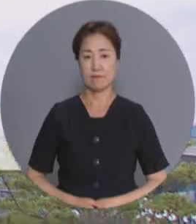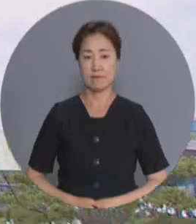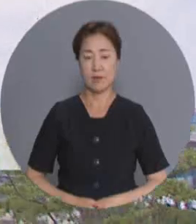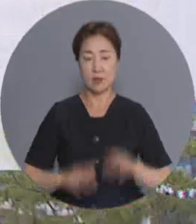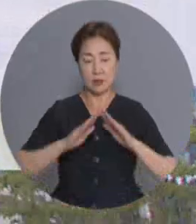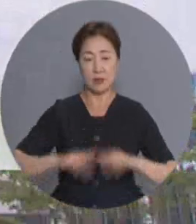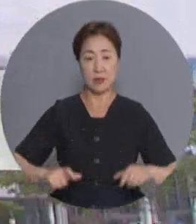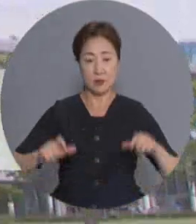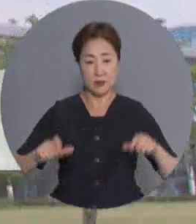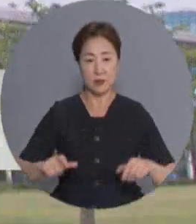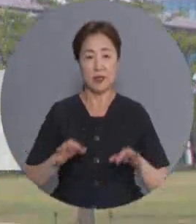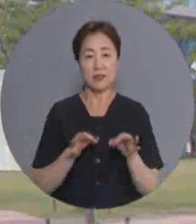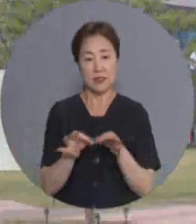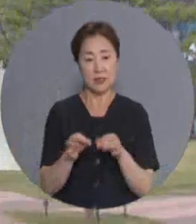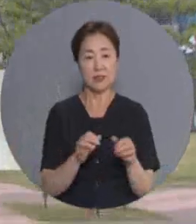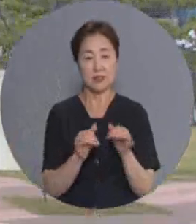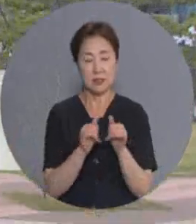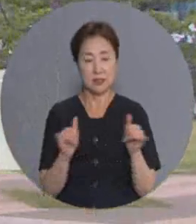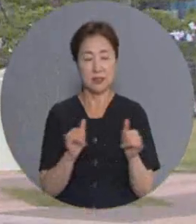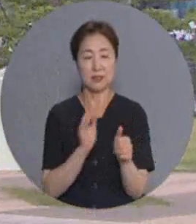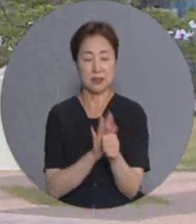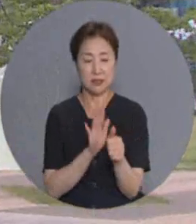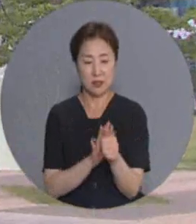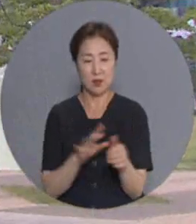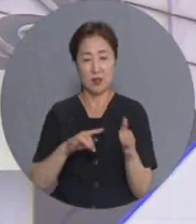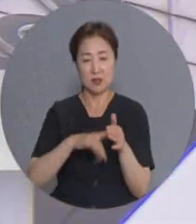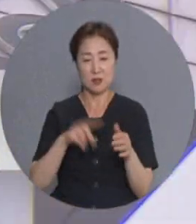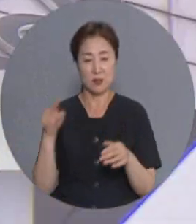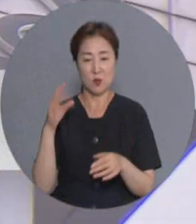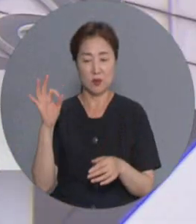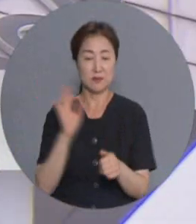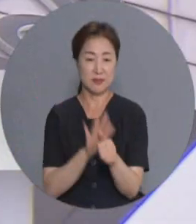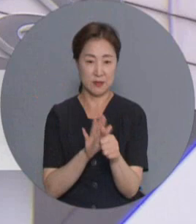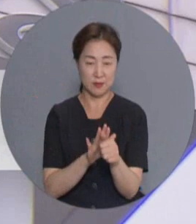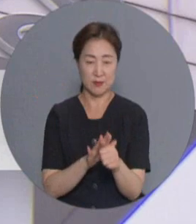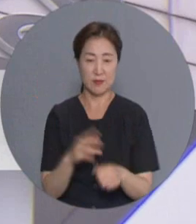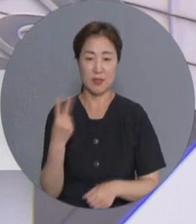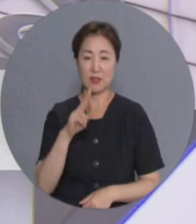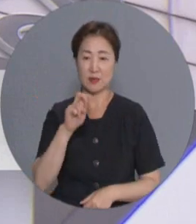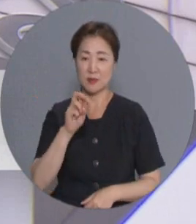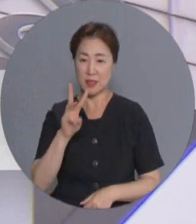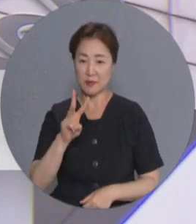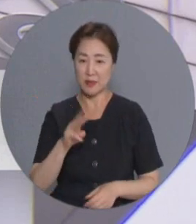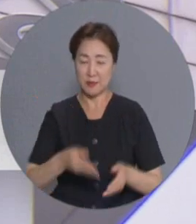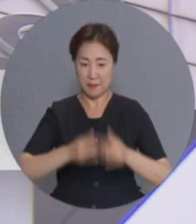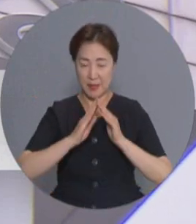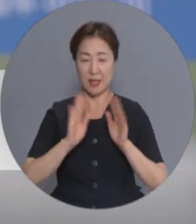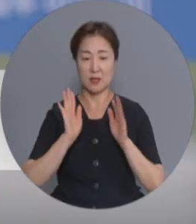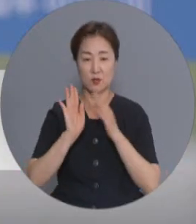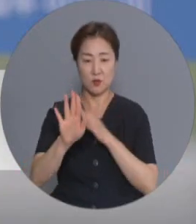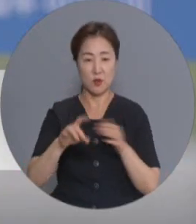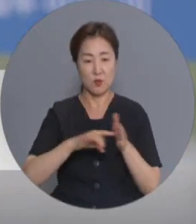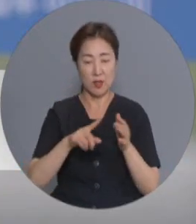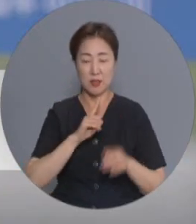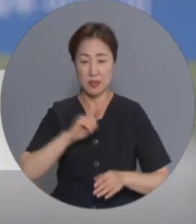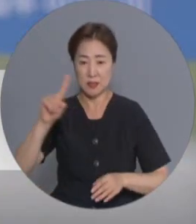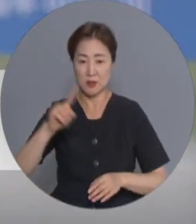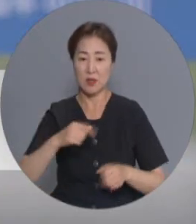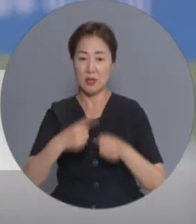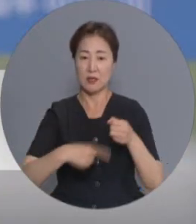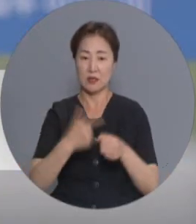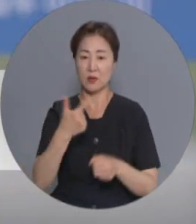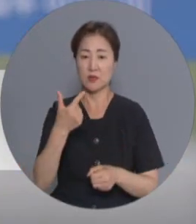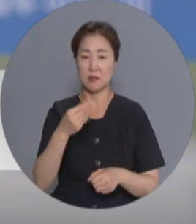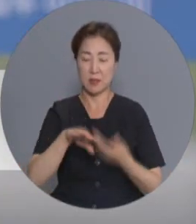전라남도가 소상공인을 대상으로 전기 요금을 지원합니다 2023년 이전 기업에 부가세 신고 매출액이 6천만 원